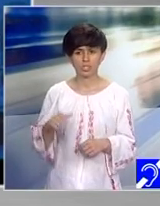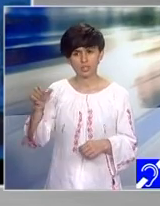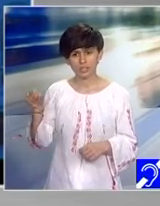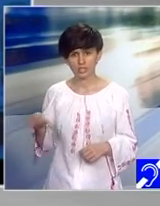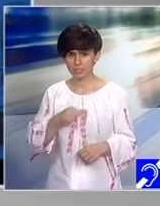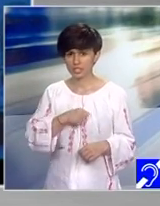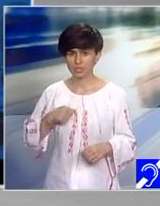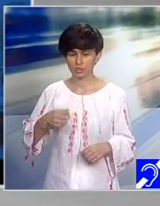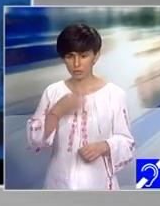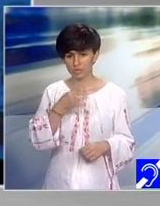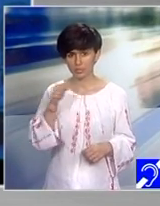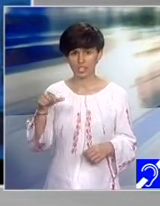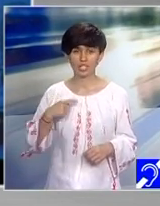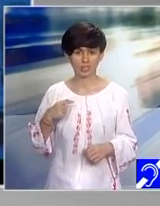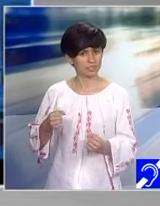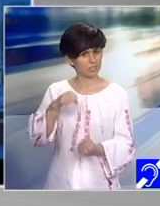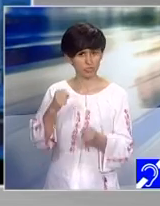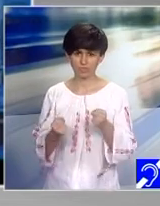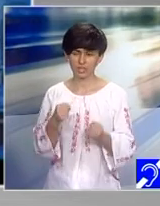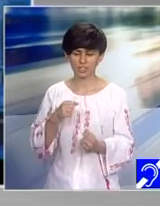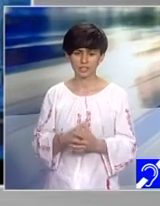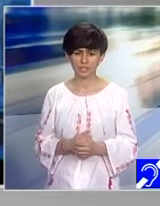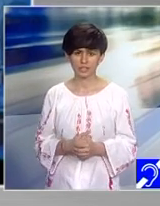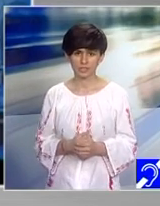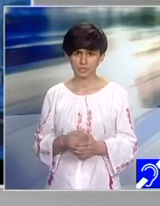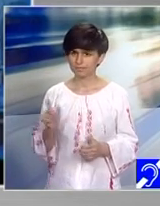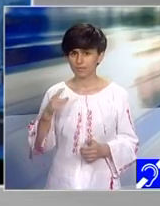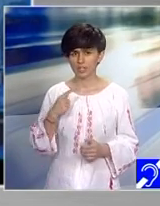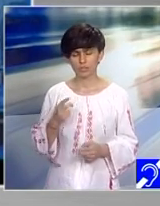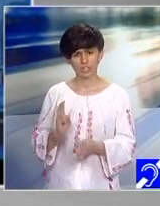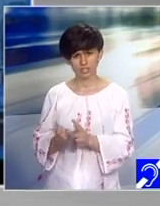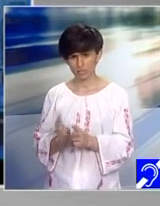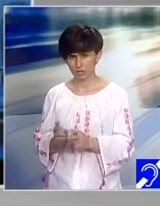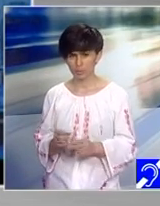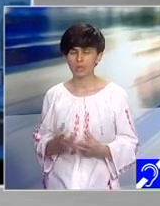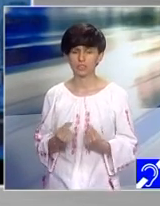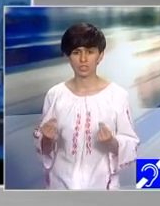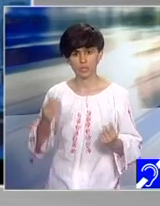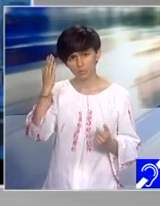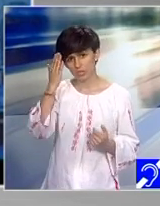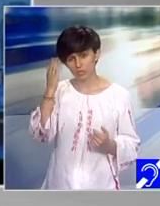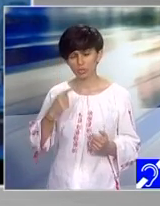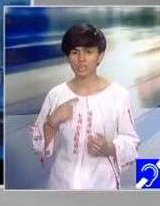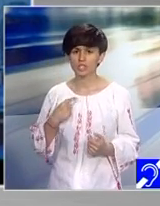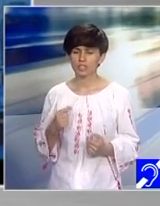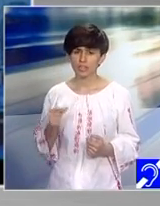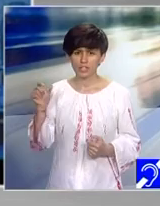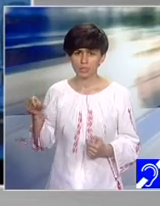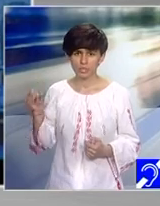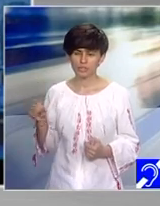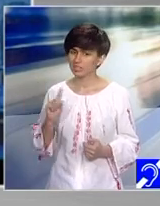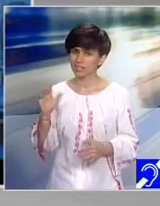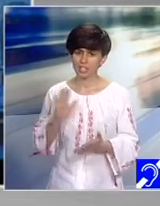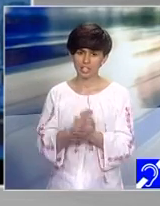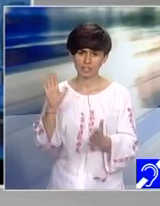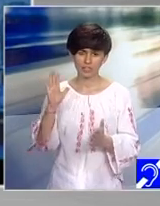vrut să fie chirurg. Cum ați reacționa? Dar mi se pare normal ca în atât de multe școli să fie oameni necalificați. Și nu e o